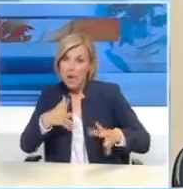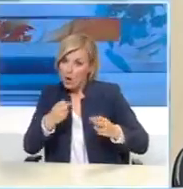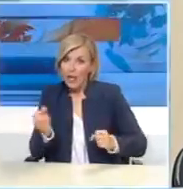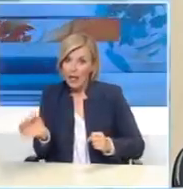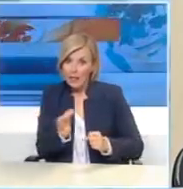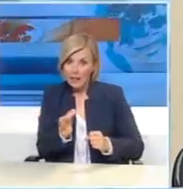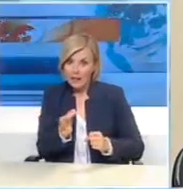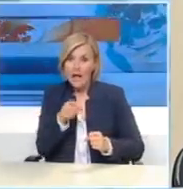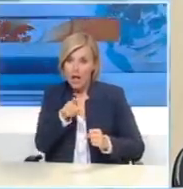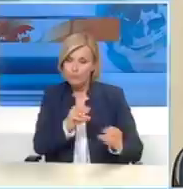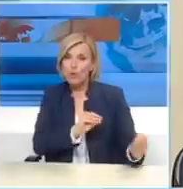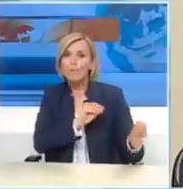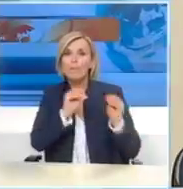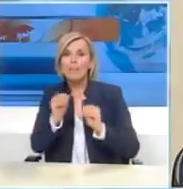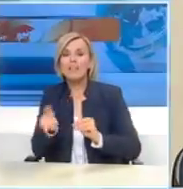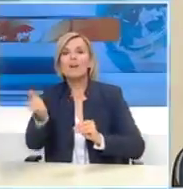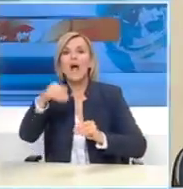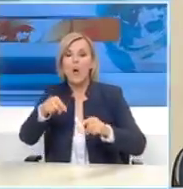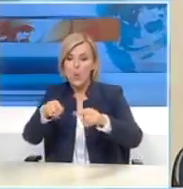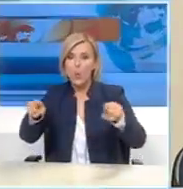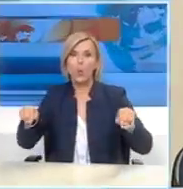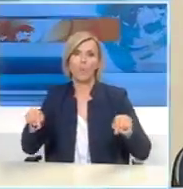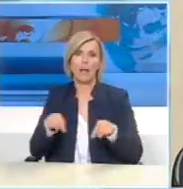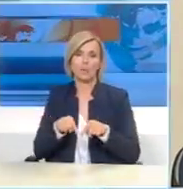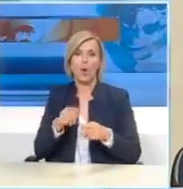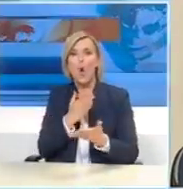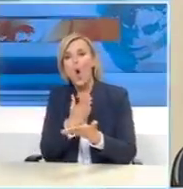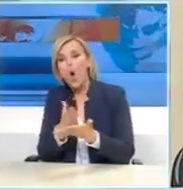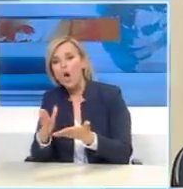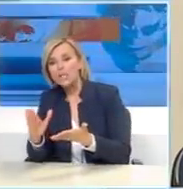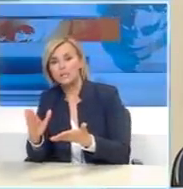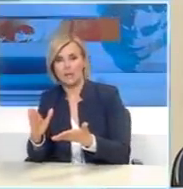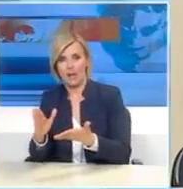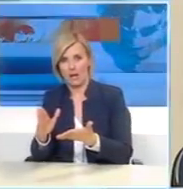χώρο μετακίσεων, διότι διαγνώστηκε,